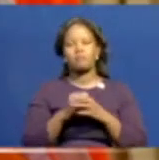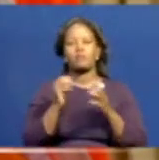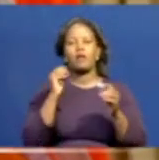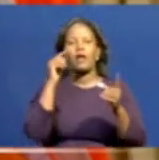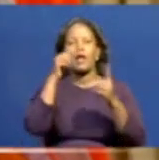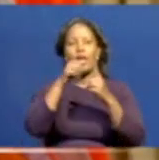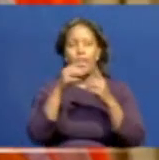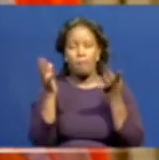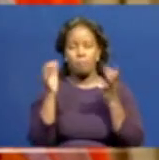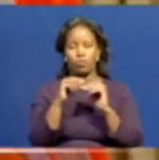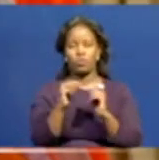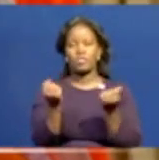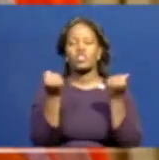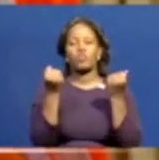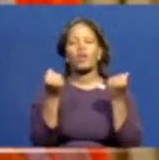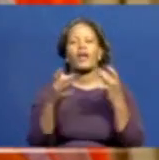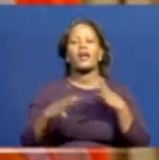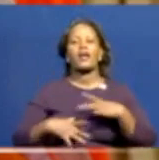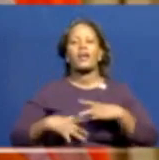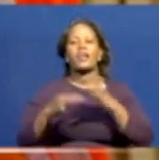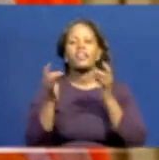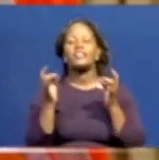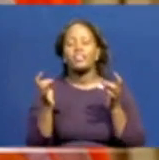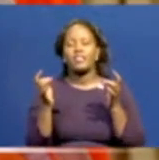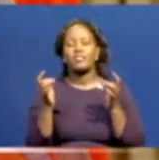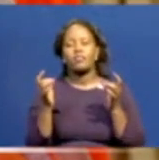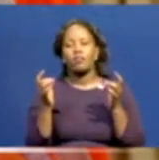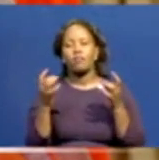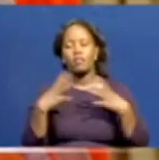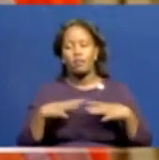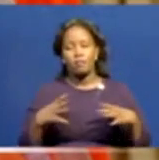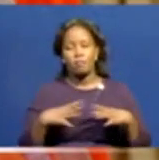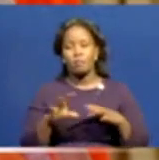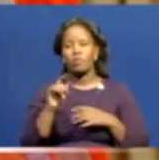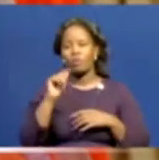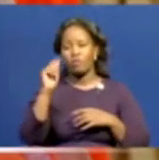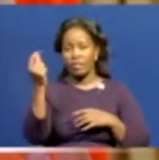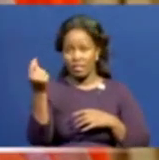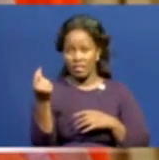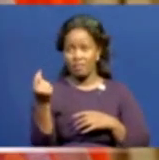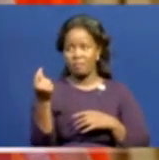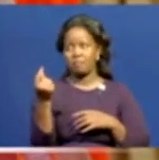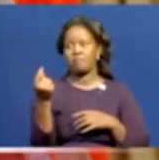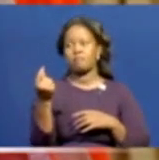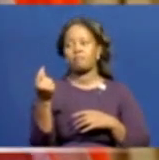securing the interest of the Republic of Kenya,